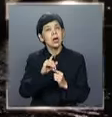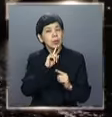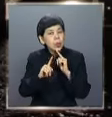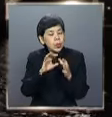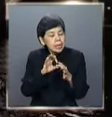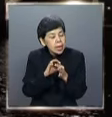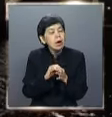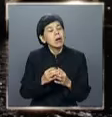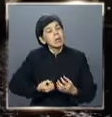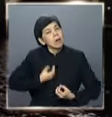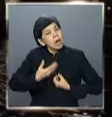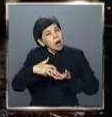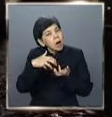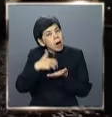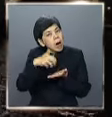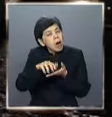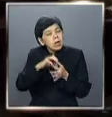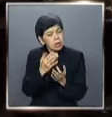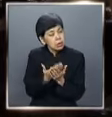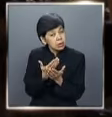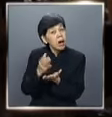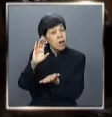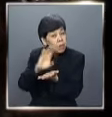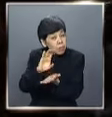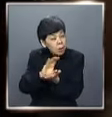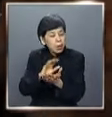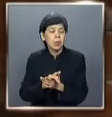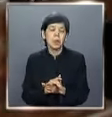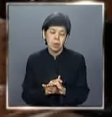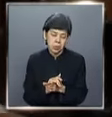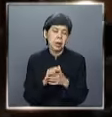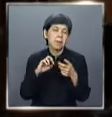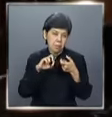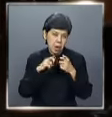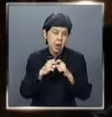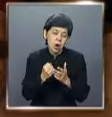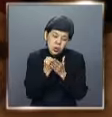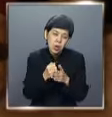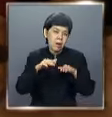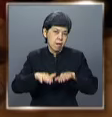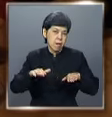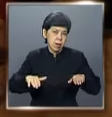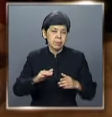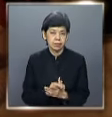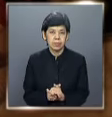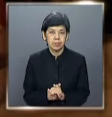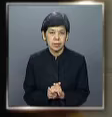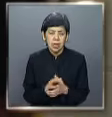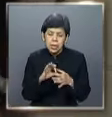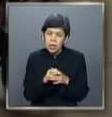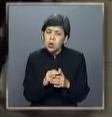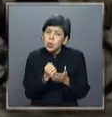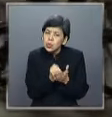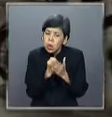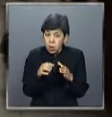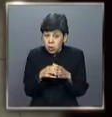อนที่จะมาสะท้อนมุมมองถึงเรื่องของงบประมาณที่เป็นปัญหาในการดูแลเด็กเร่ร่อนค่ะ ภาคของการอุปการะหรือค